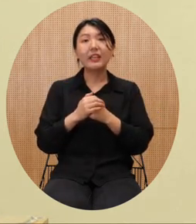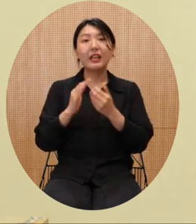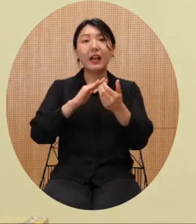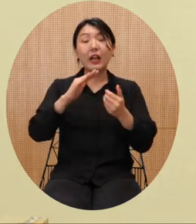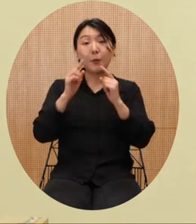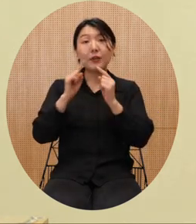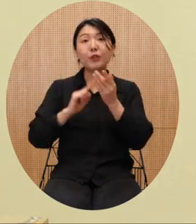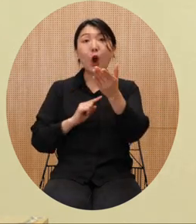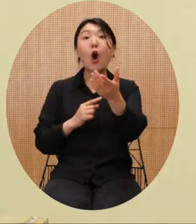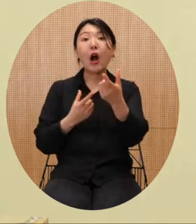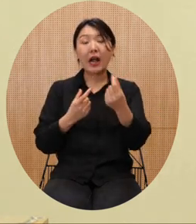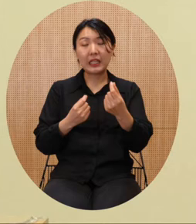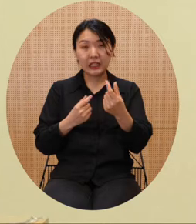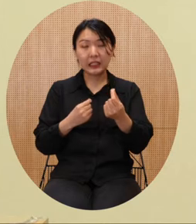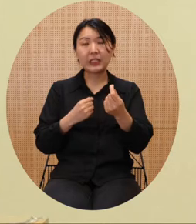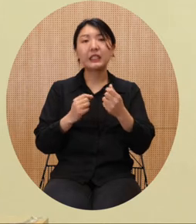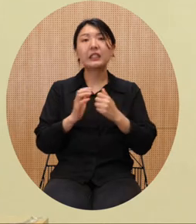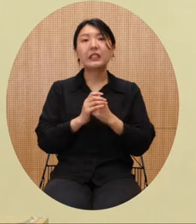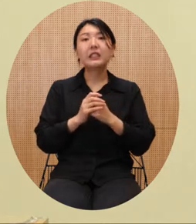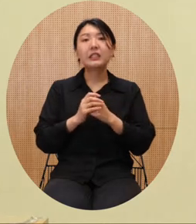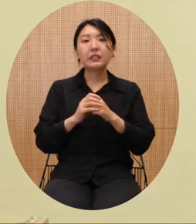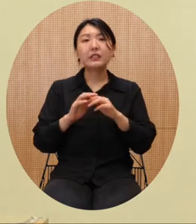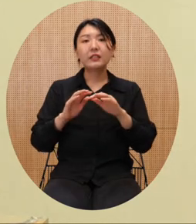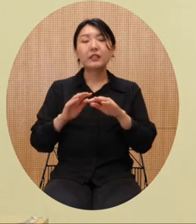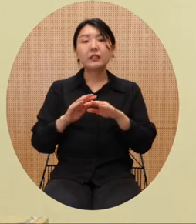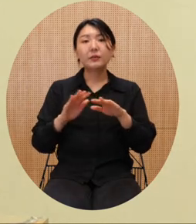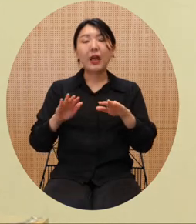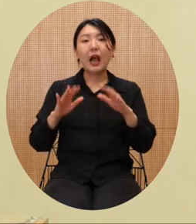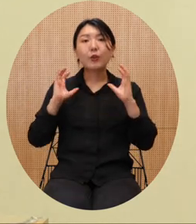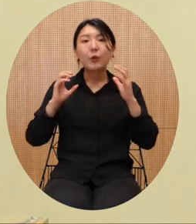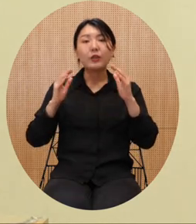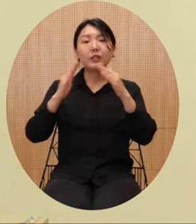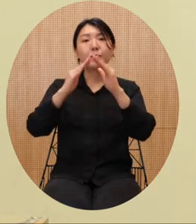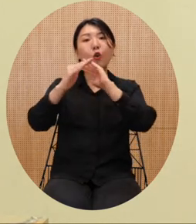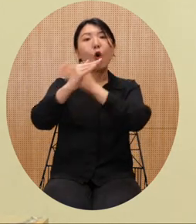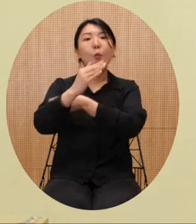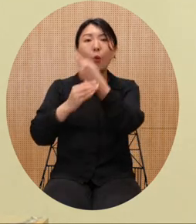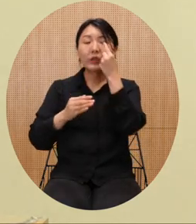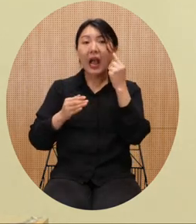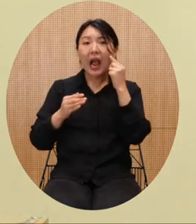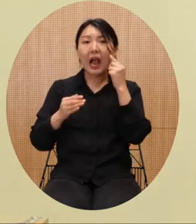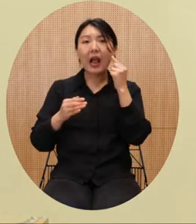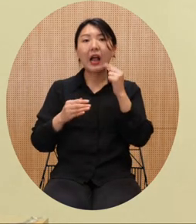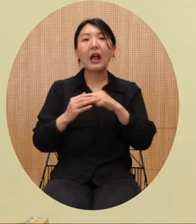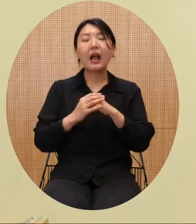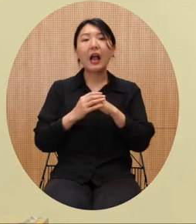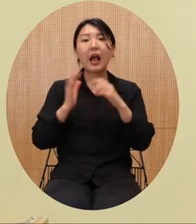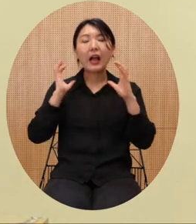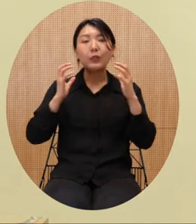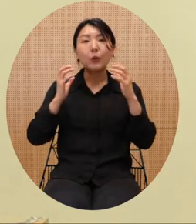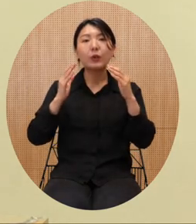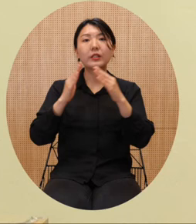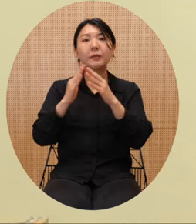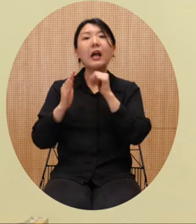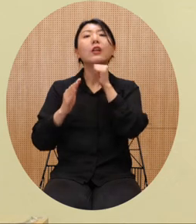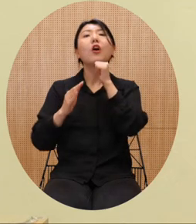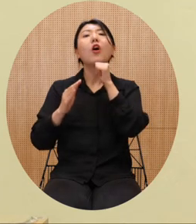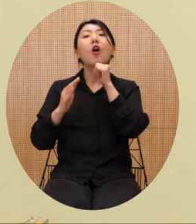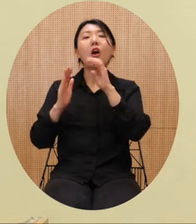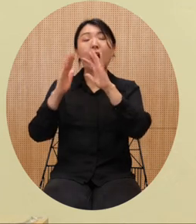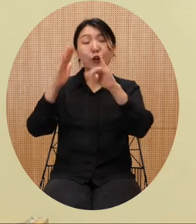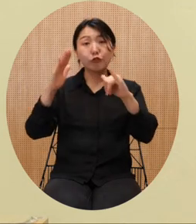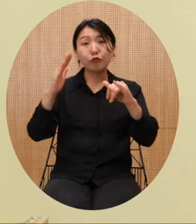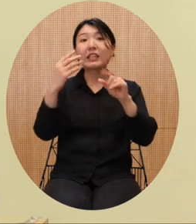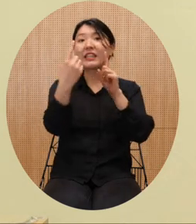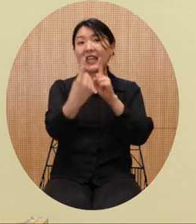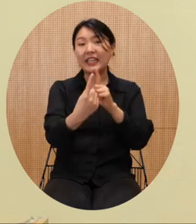소장님께서도 강조를 해주셨습니다만은 지금 아동의 주거권 보장에 대해서 사실 아동 주거 빈곤 가구가